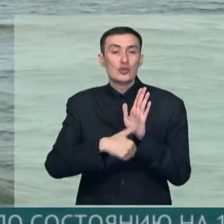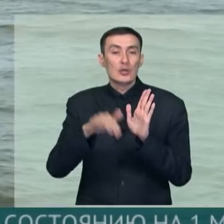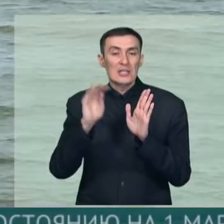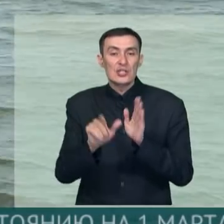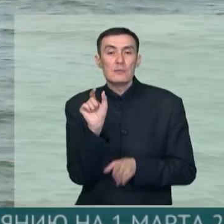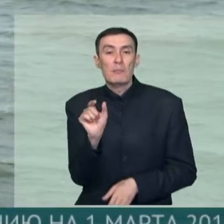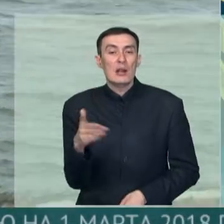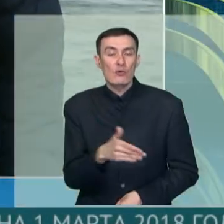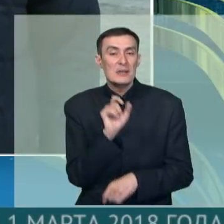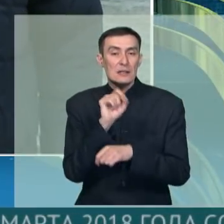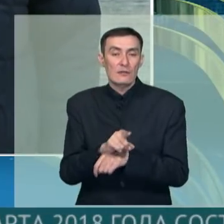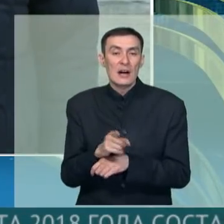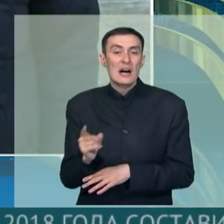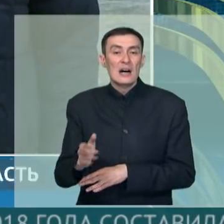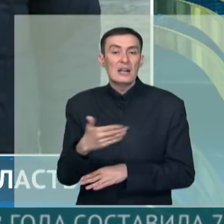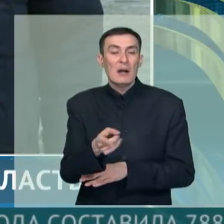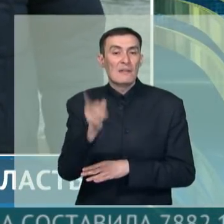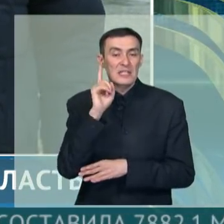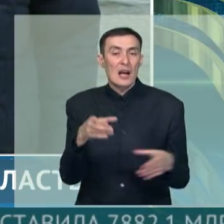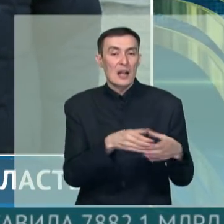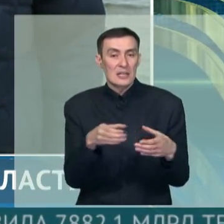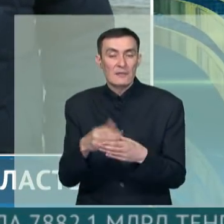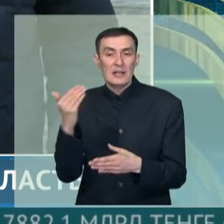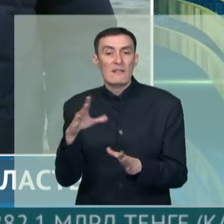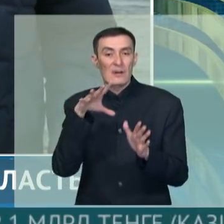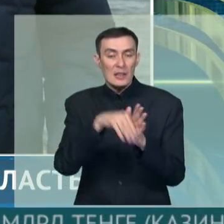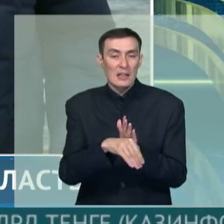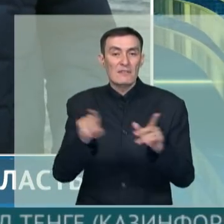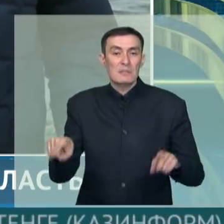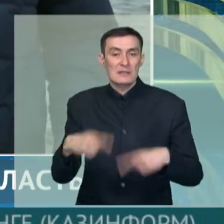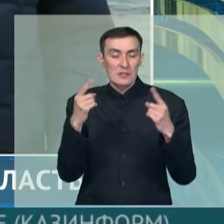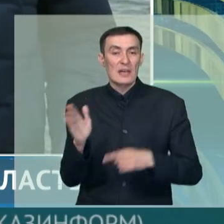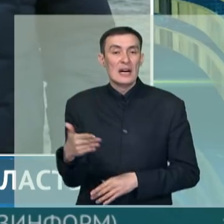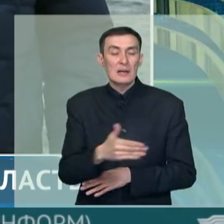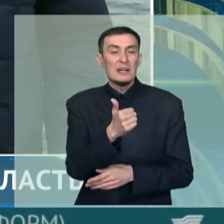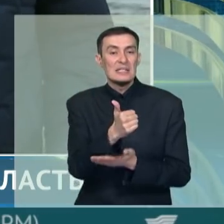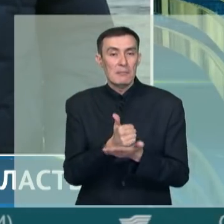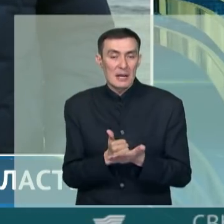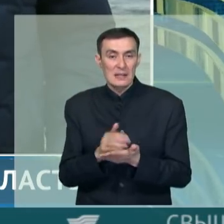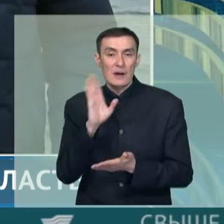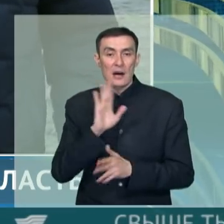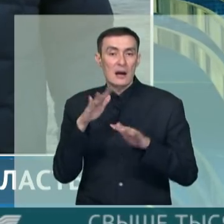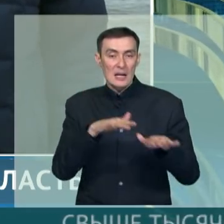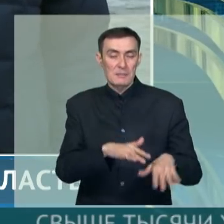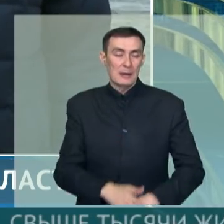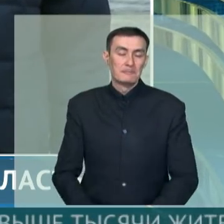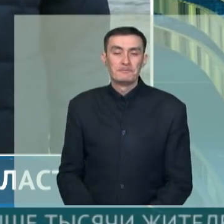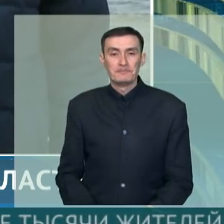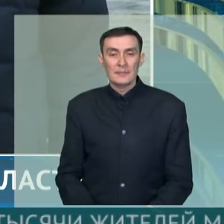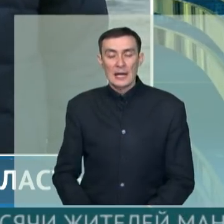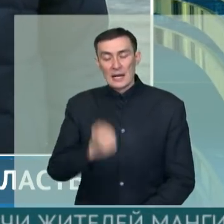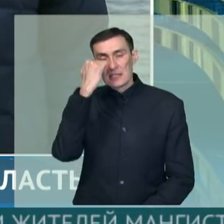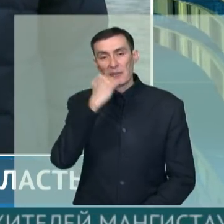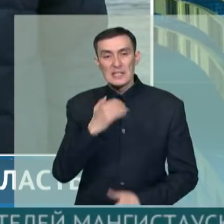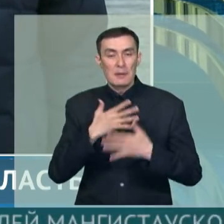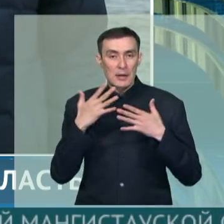год по заказам рыболовецких коллективов. Это их вклад в воспроизводство рыбных запасов Урала-Каспия. Салтанат.